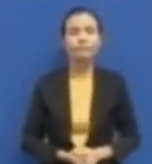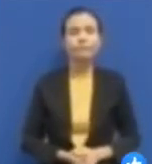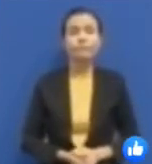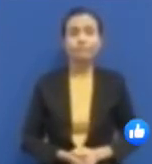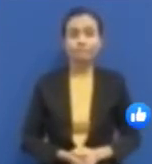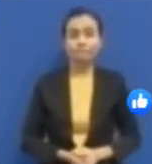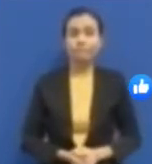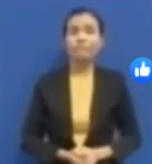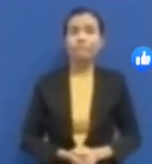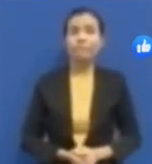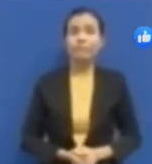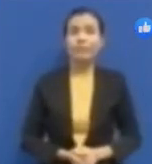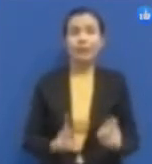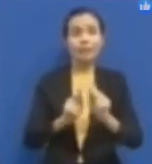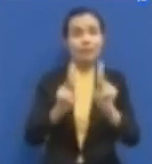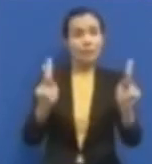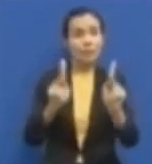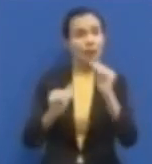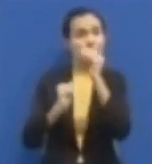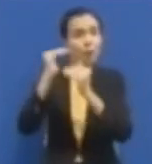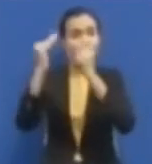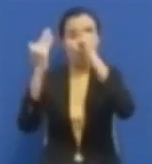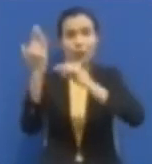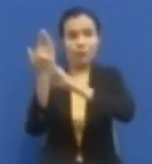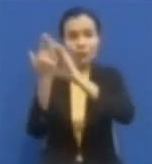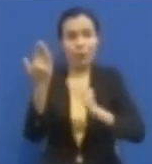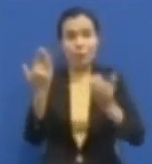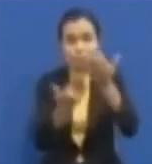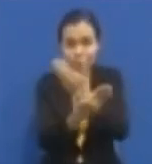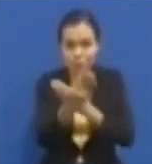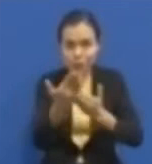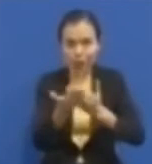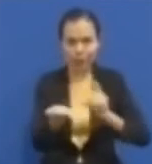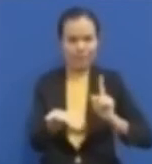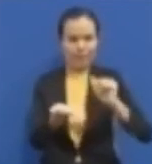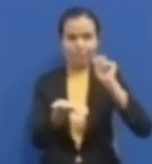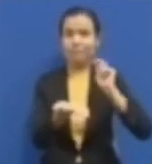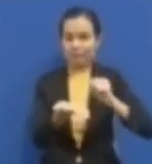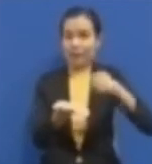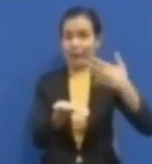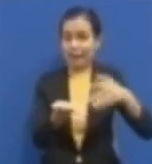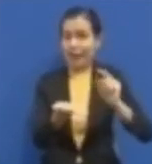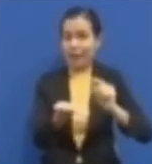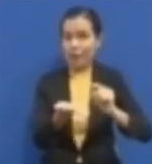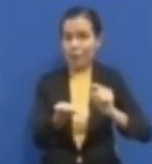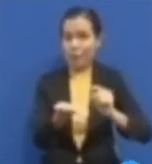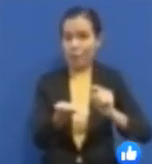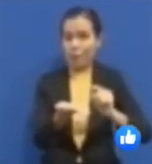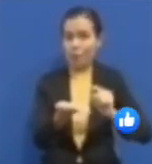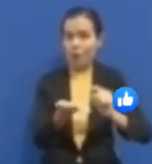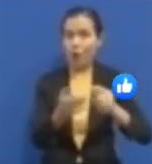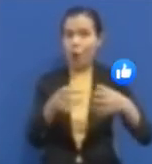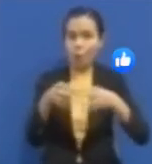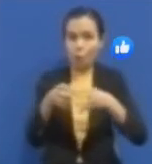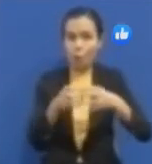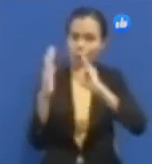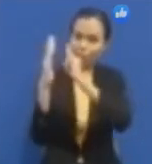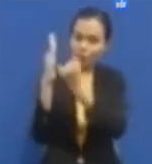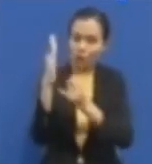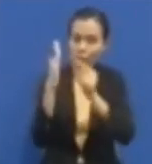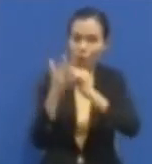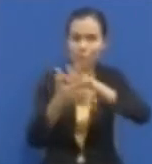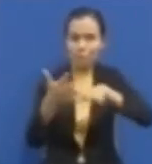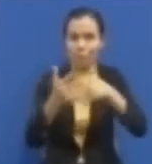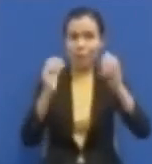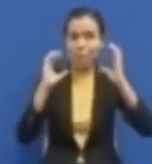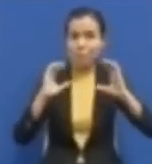คณะกรรมการปฏิรูปประเทศควรจะต้องพิจารณาก็คือเมื่อแผนแม่บทออกมาแล้วแล้วกระทรวงจังหวัดหรือกลุ่มจังหวัดจะต้องไปทำแผนปฏิบัติราชการ